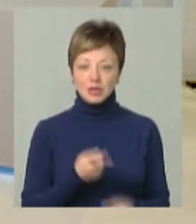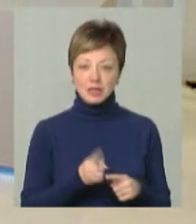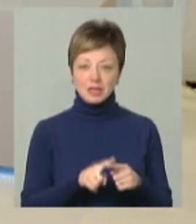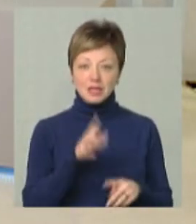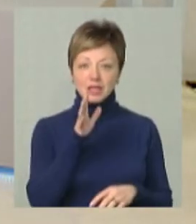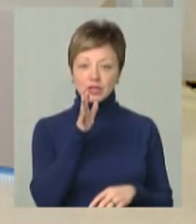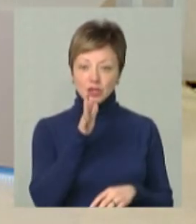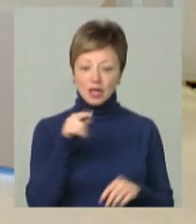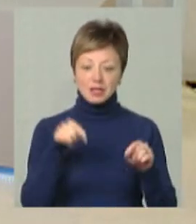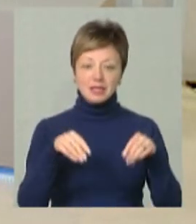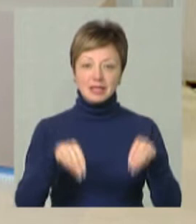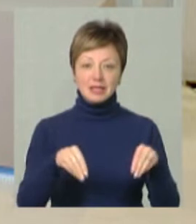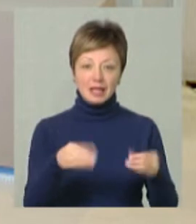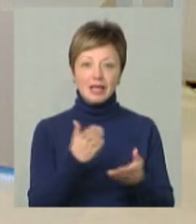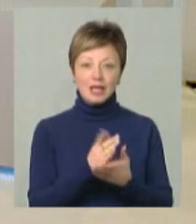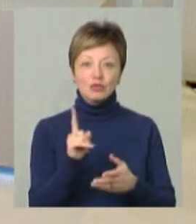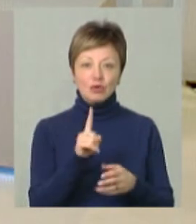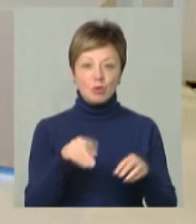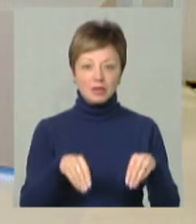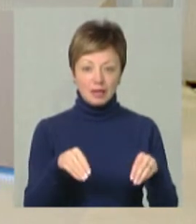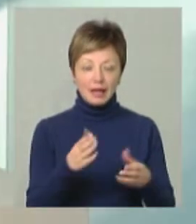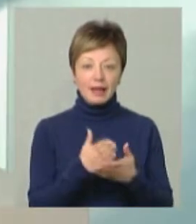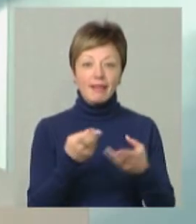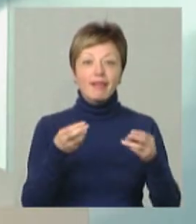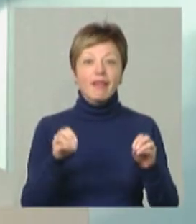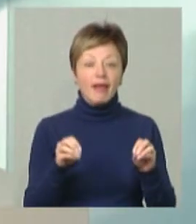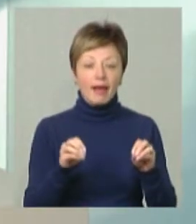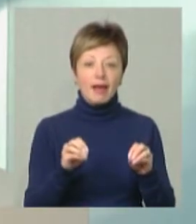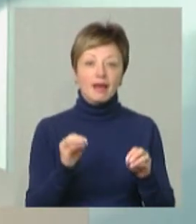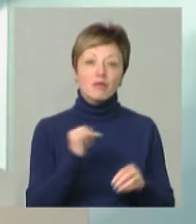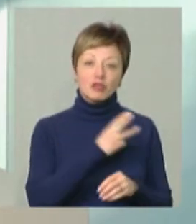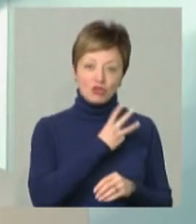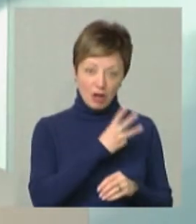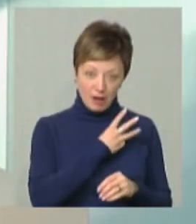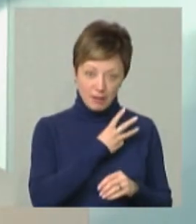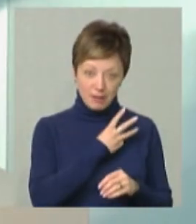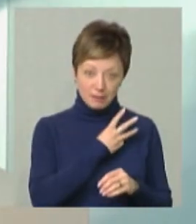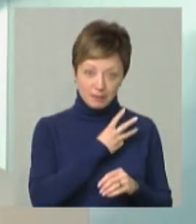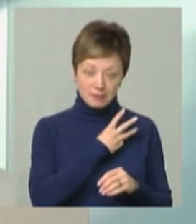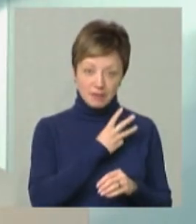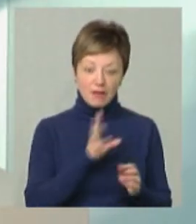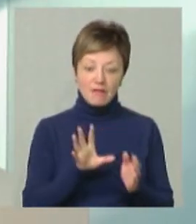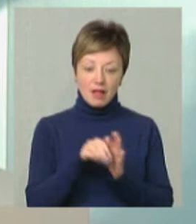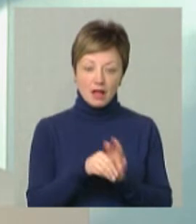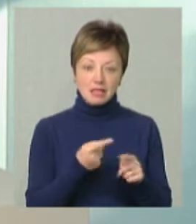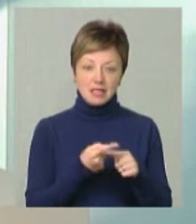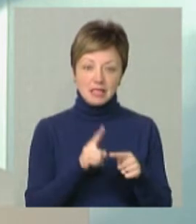час садити тоді, коли є що посадити, є де посадити і є бажання. Вкласти в